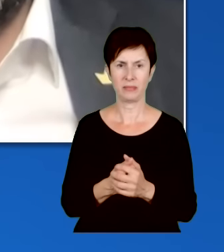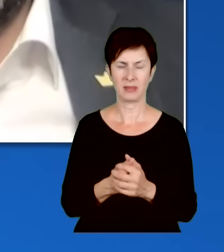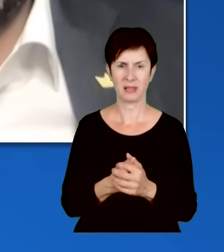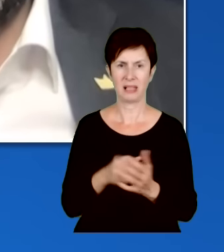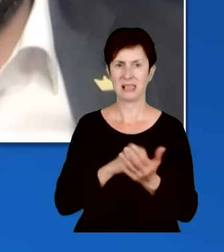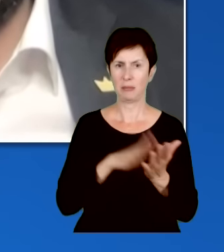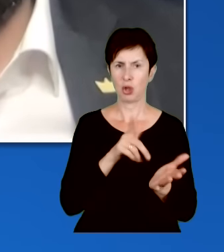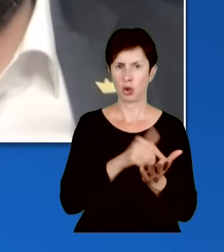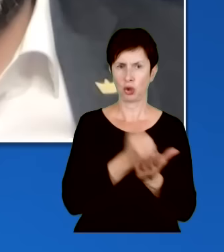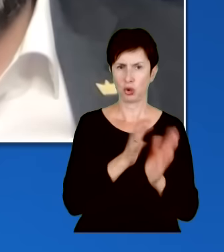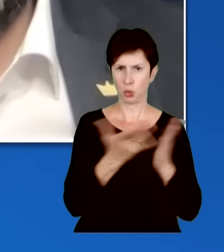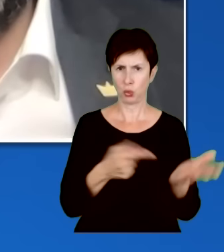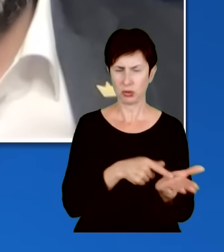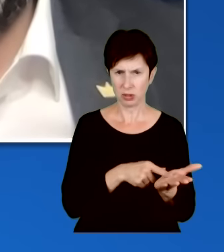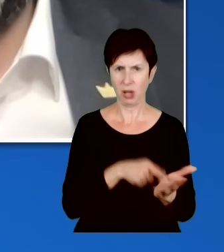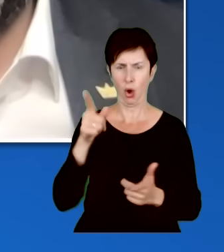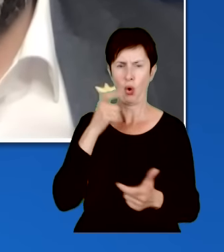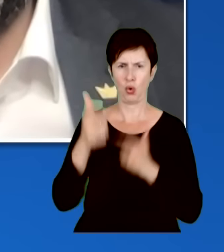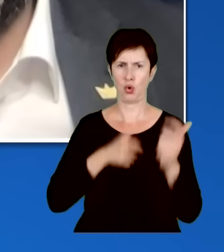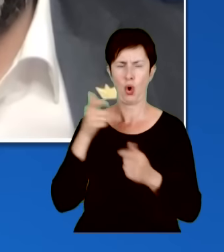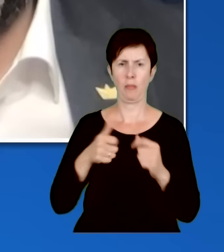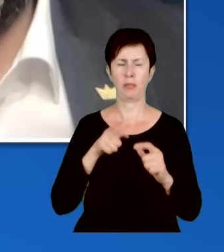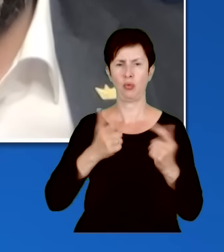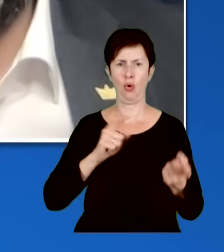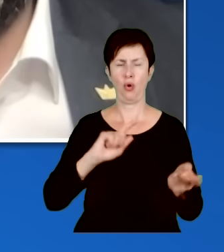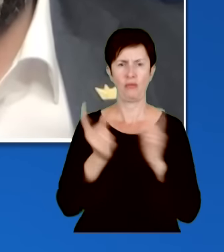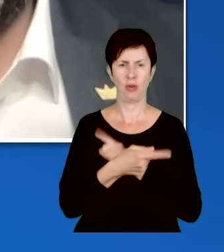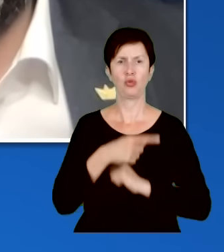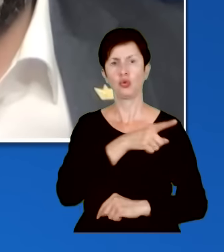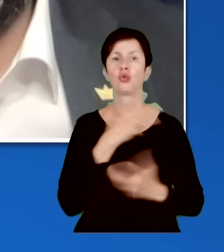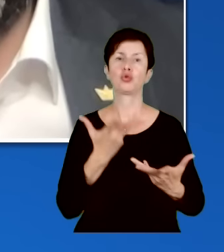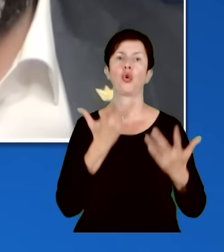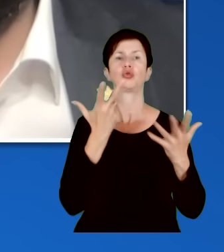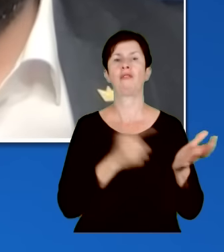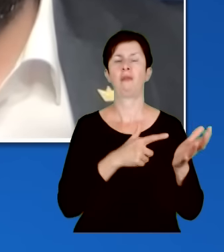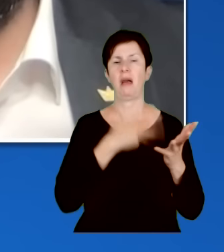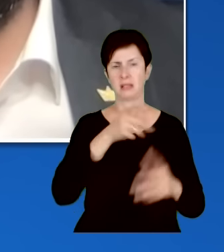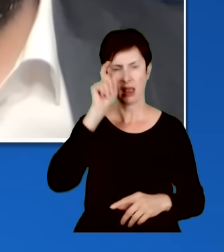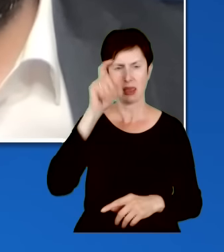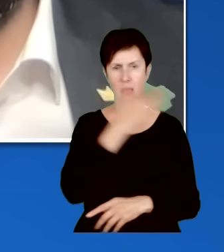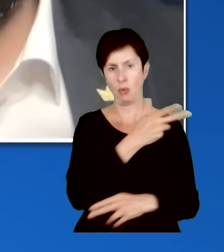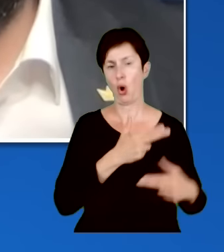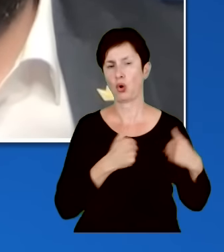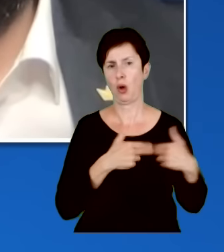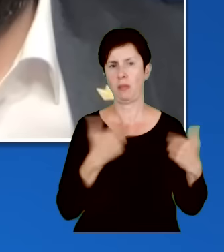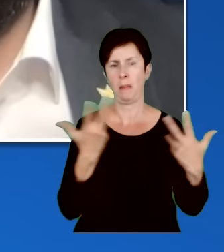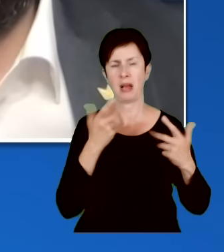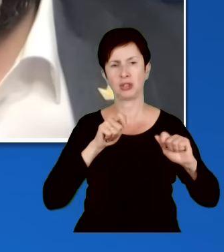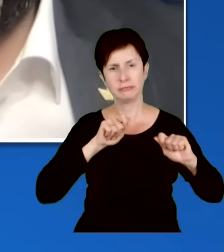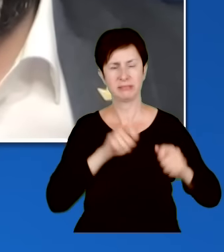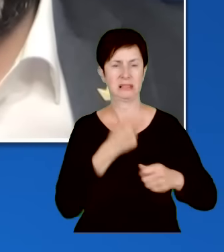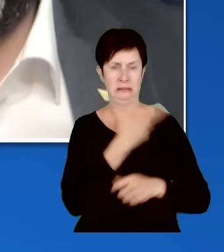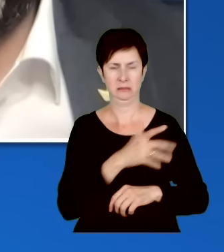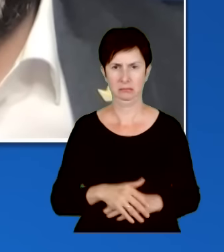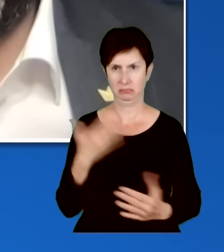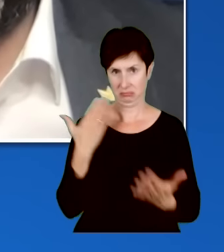Konstytucji zrobił dokładnie to czego chciały Niemcy Bo de facto to to komisja bardzo mocno na to Naciskała Dlaczego to